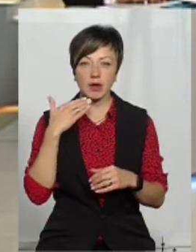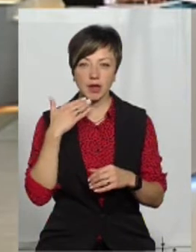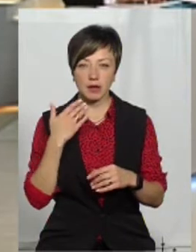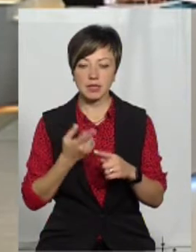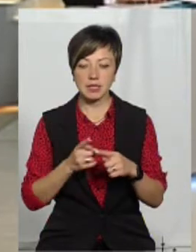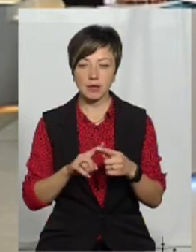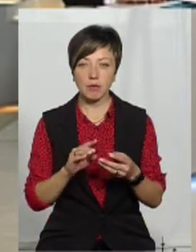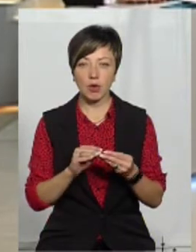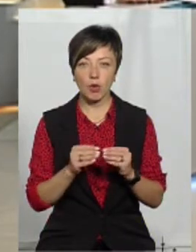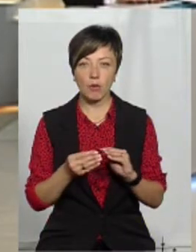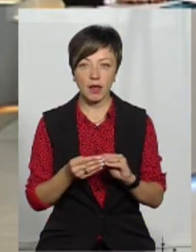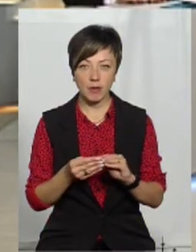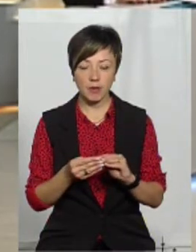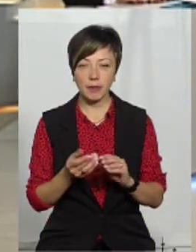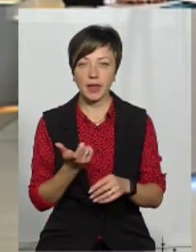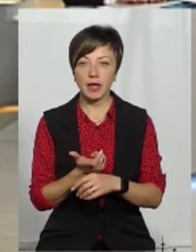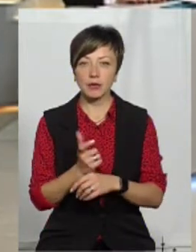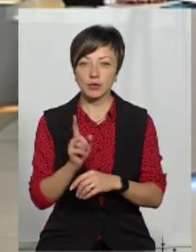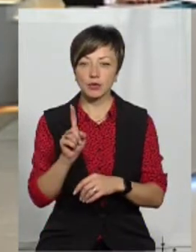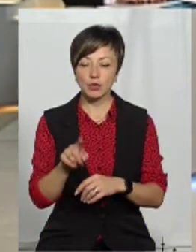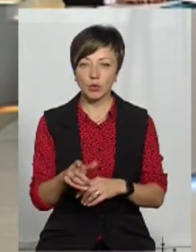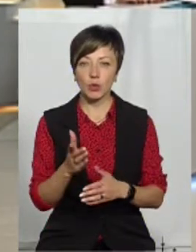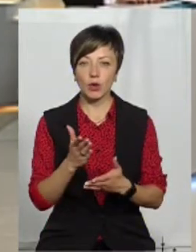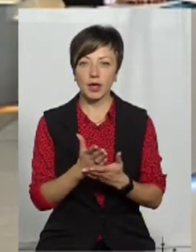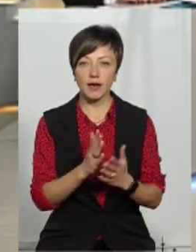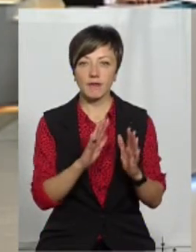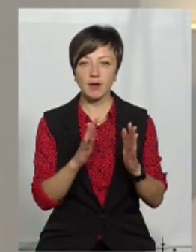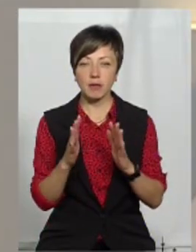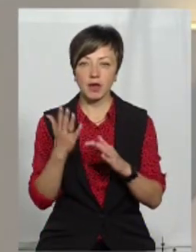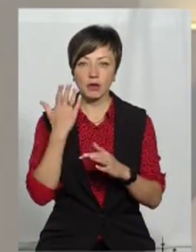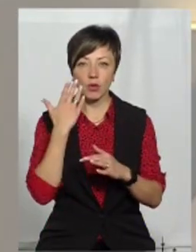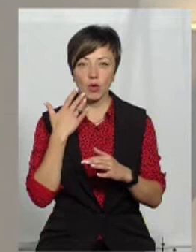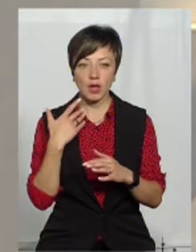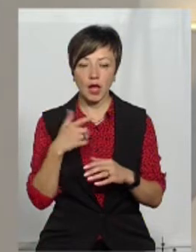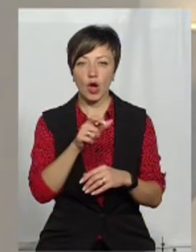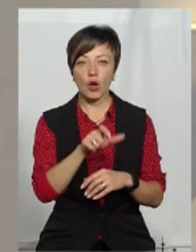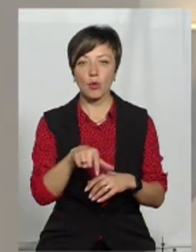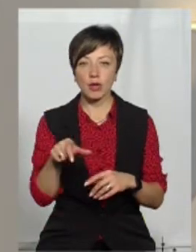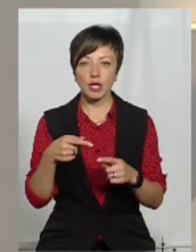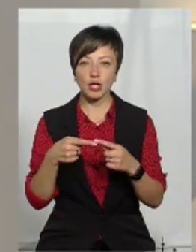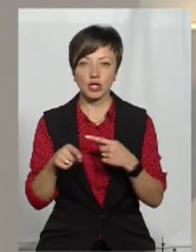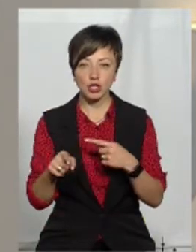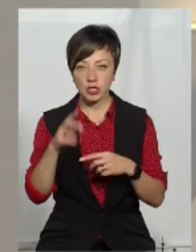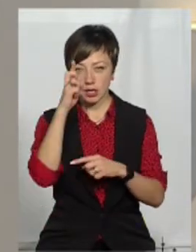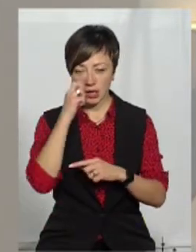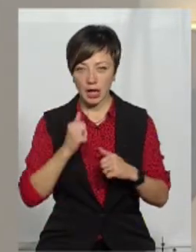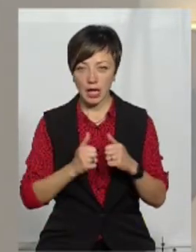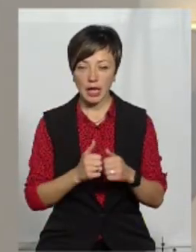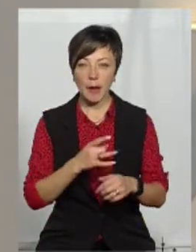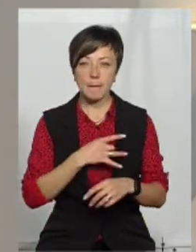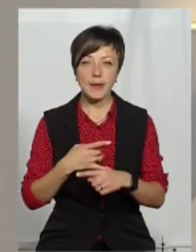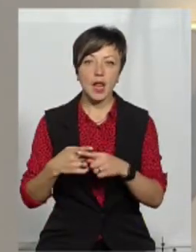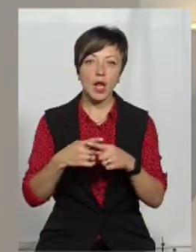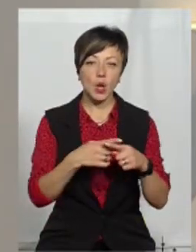із цим проблеми. Більше того, в мене навіть є випадки, коли громадяни інших країн, зокрема Білорусі, Молдови,